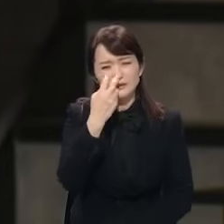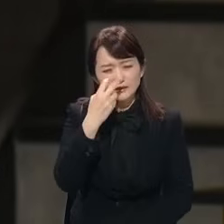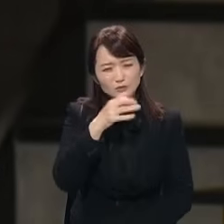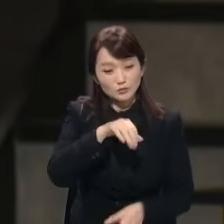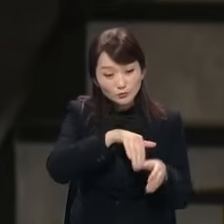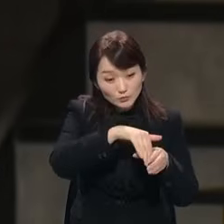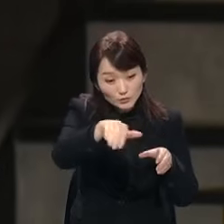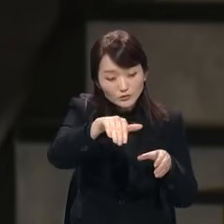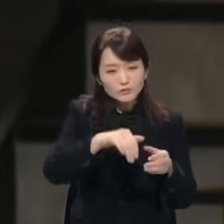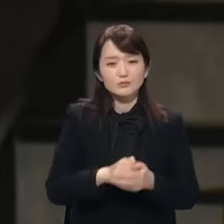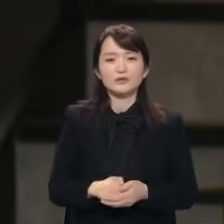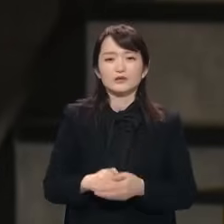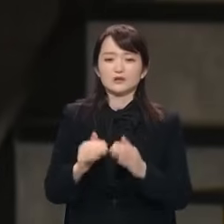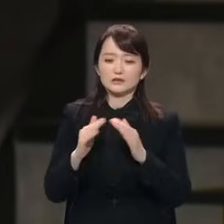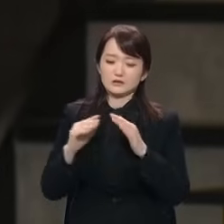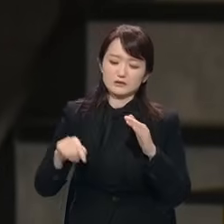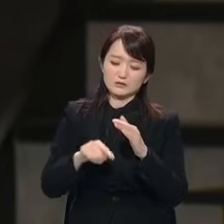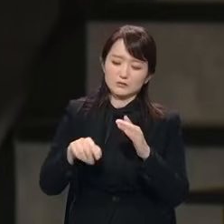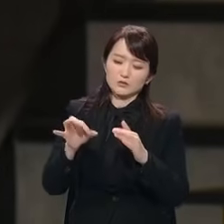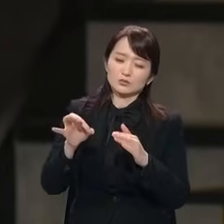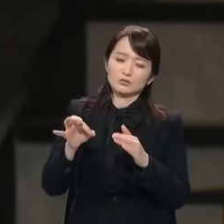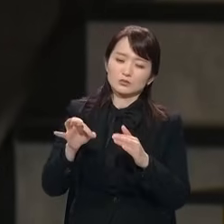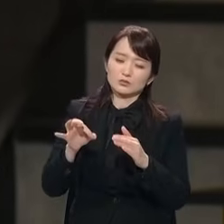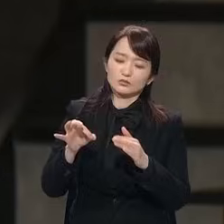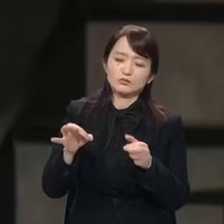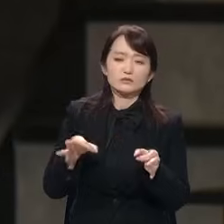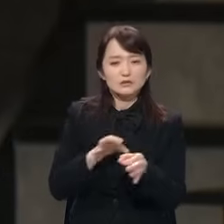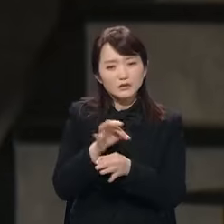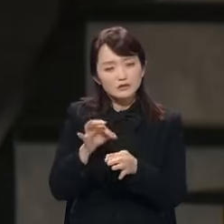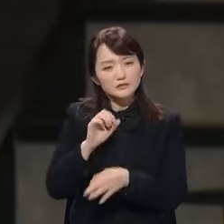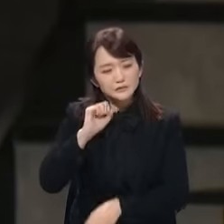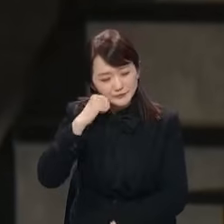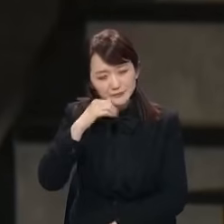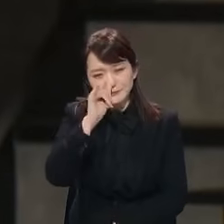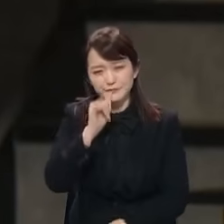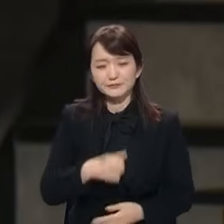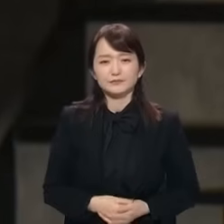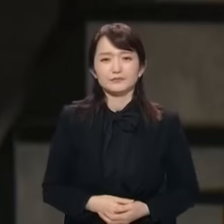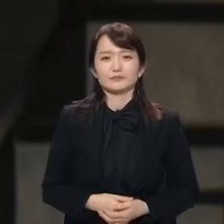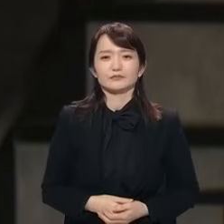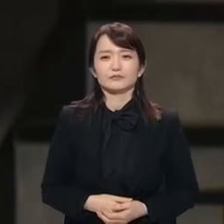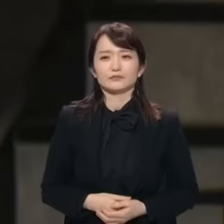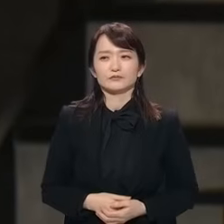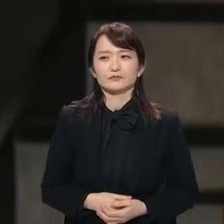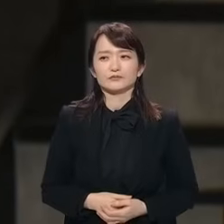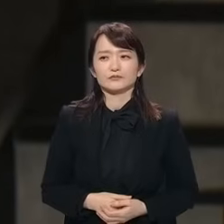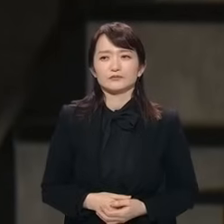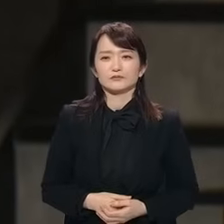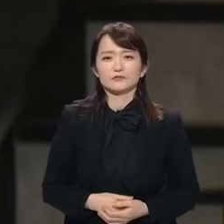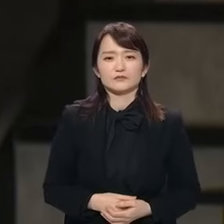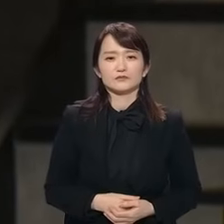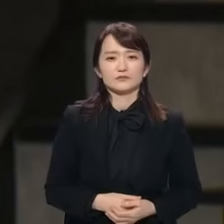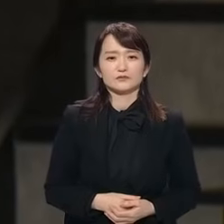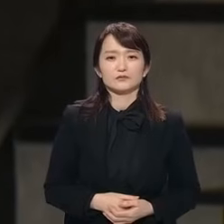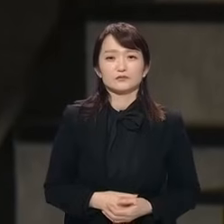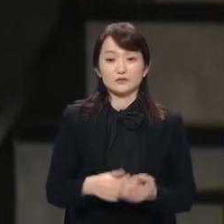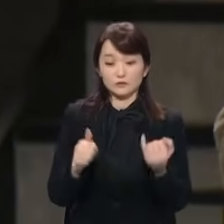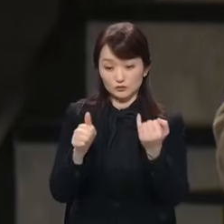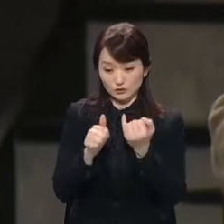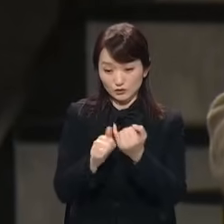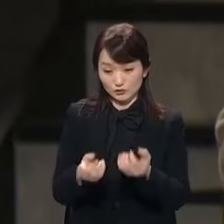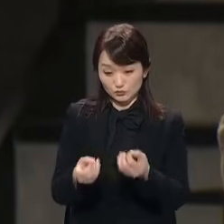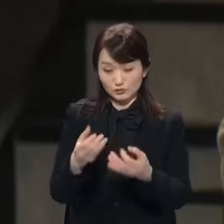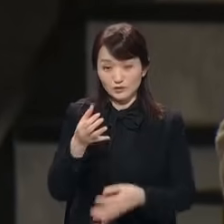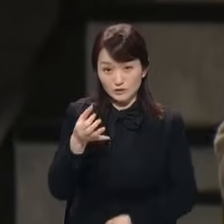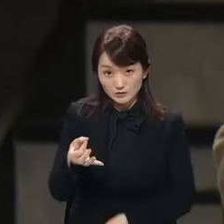이제 그 가정 경제에 여러 가지 문제가 될 수도 있고 또 그 부조금을 갖다가 아 그 어떤 기금을